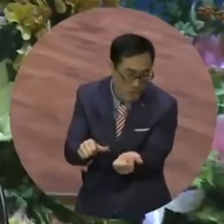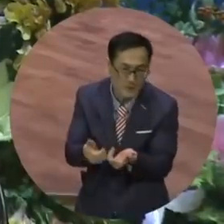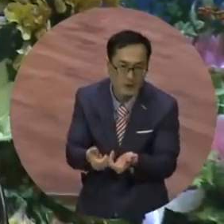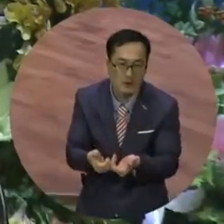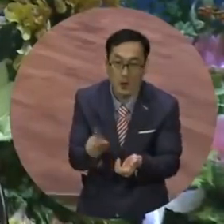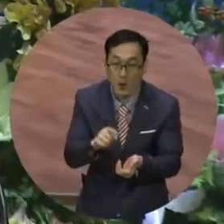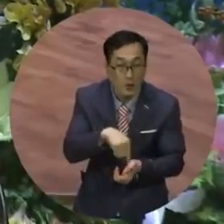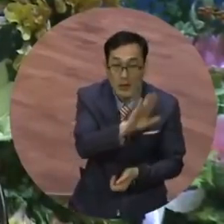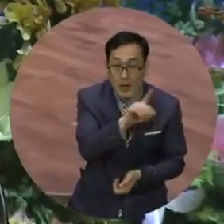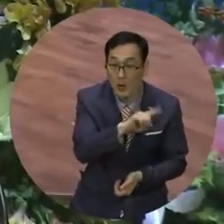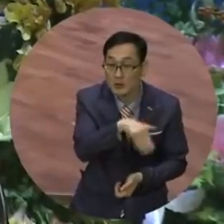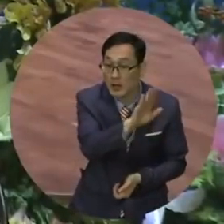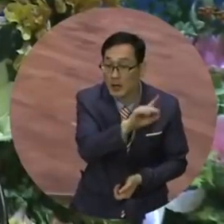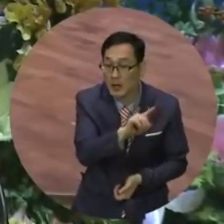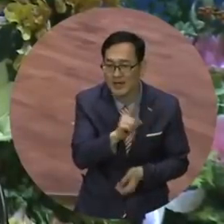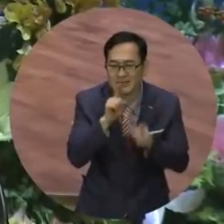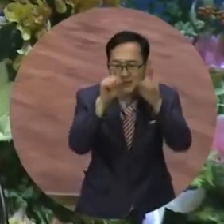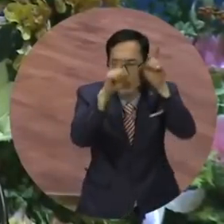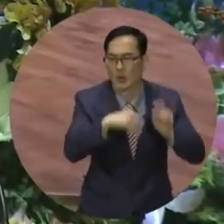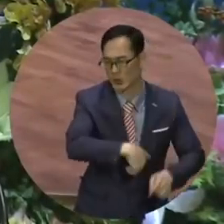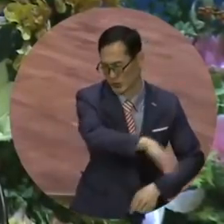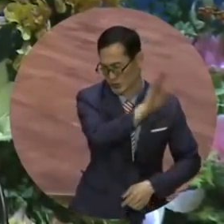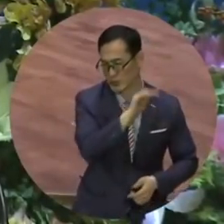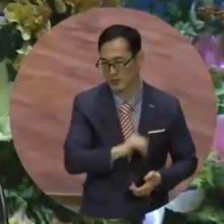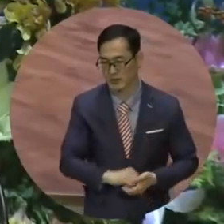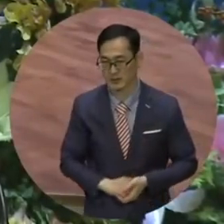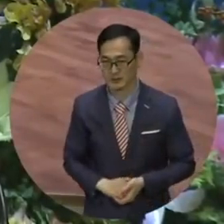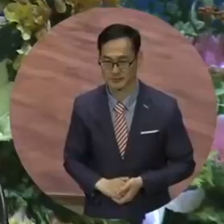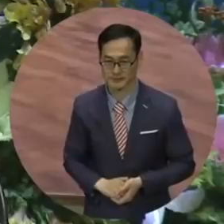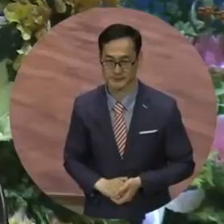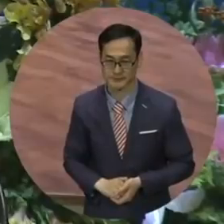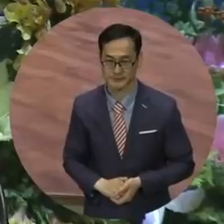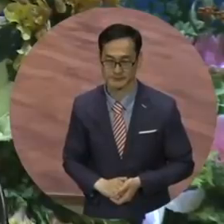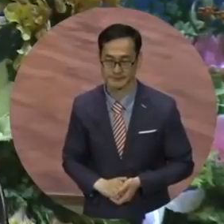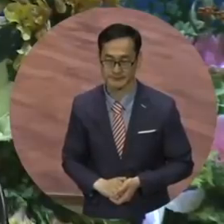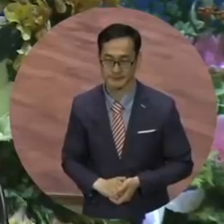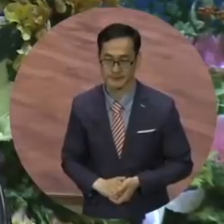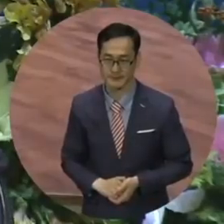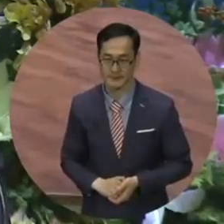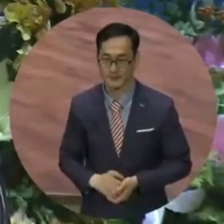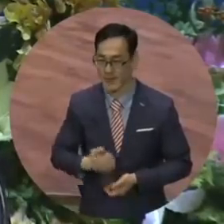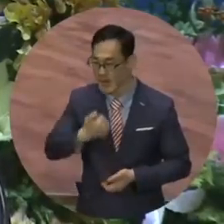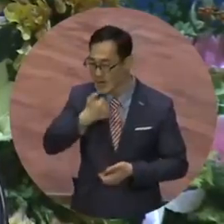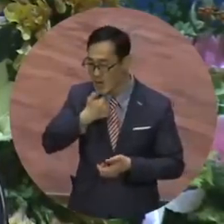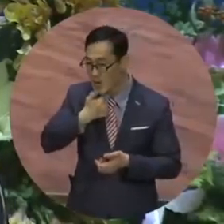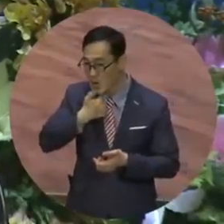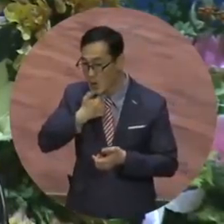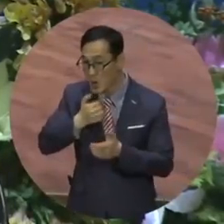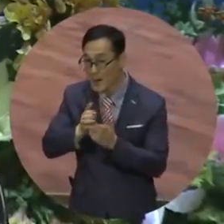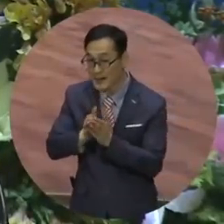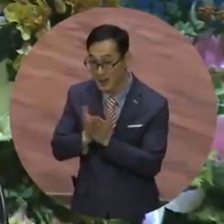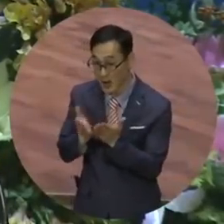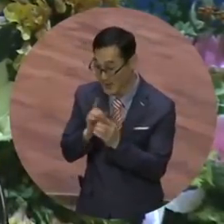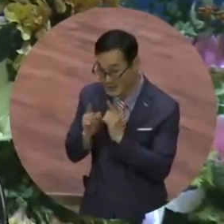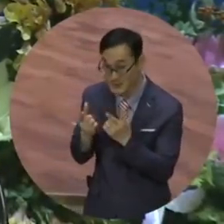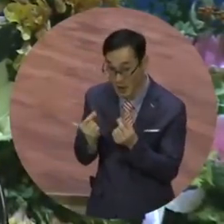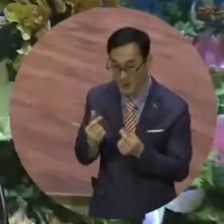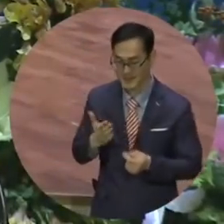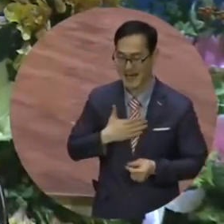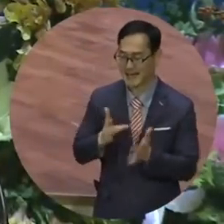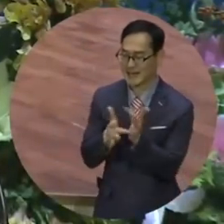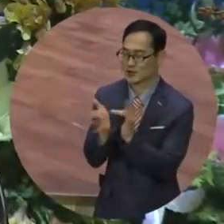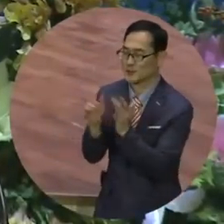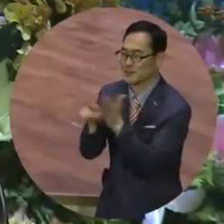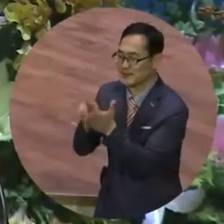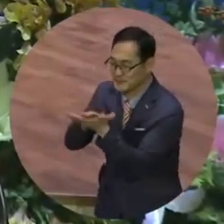23장 1절에 말씀하고 있어. 그리고 중요합니다. 로마서 10장 9절에 입으로 신이 돼. 나 예수